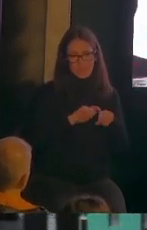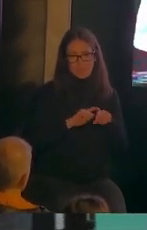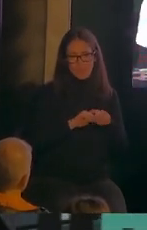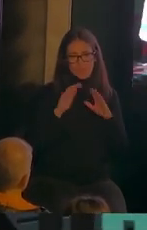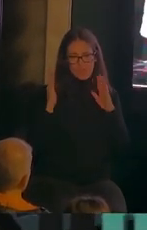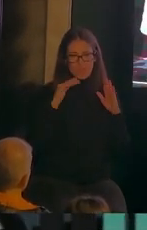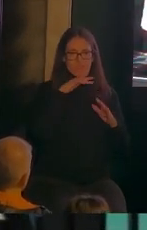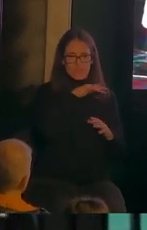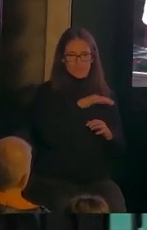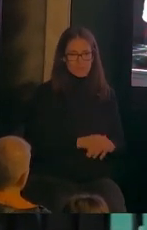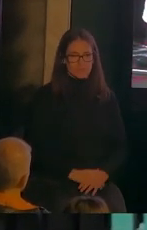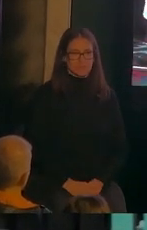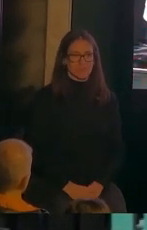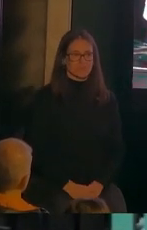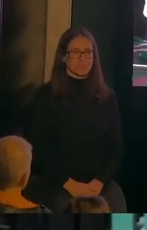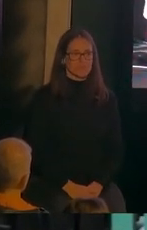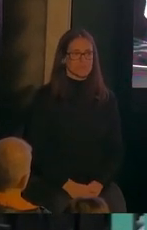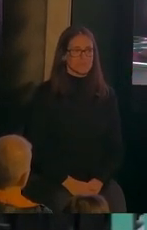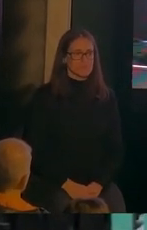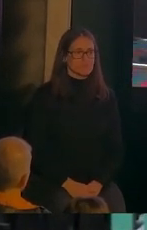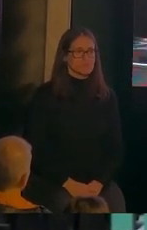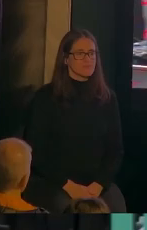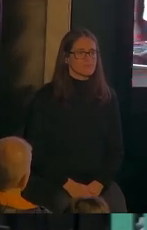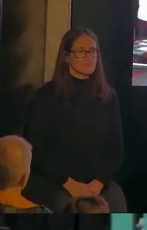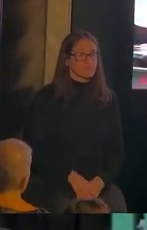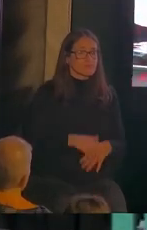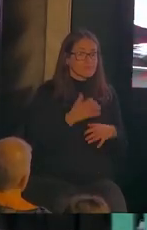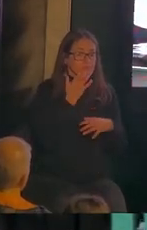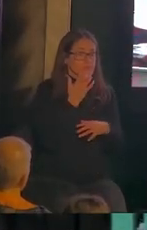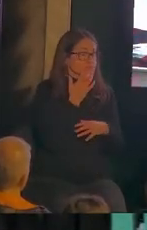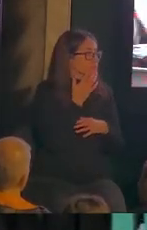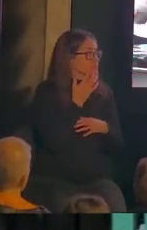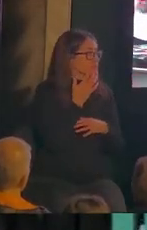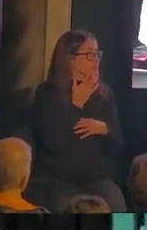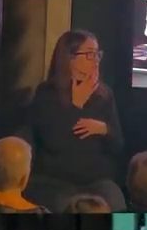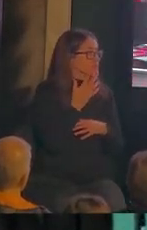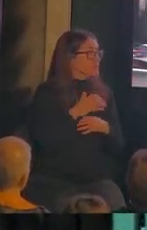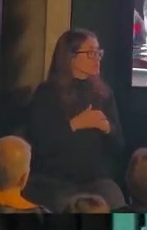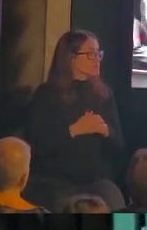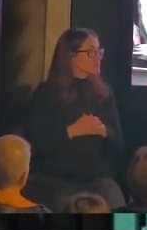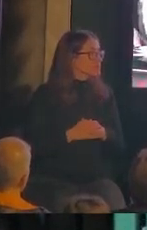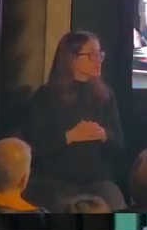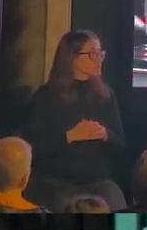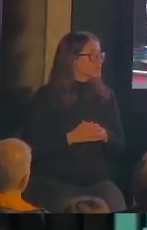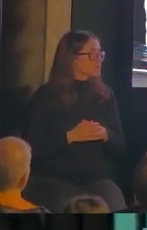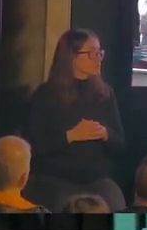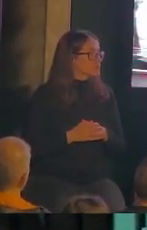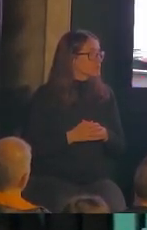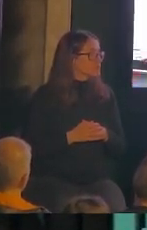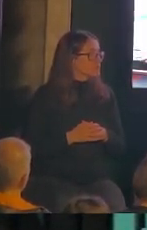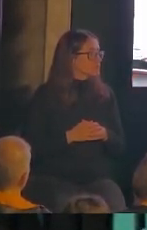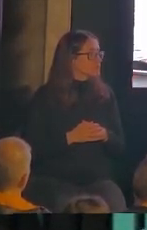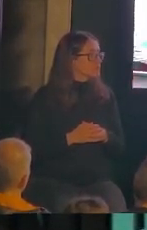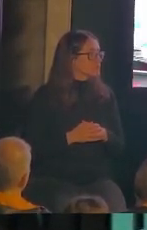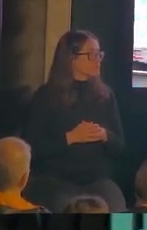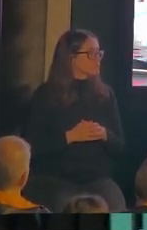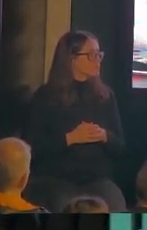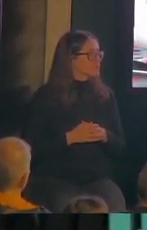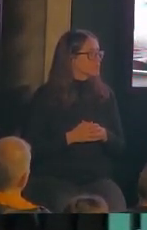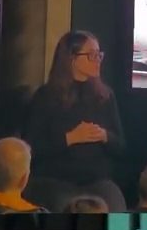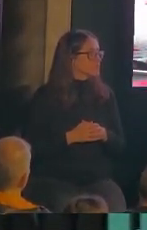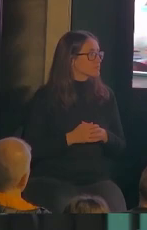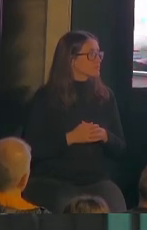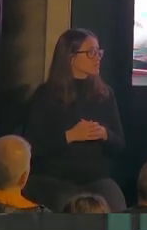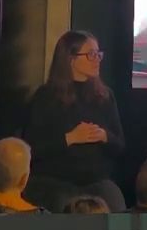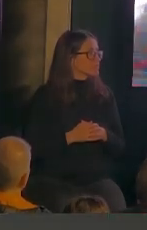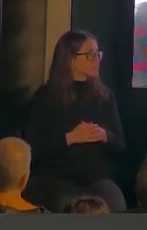Vale. Doncs ara, si vols... Sí, estan aquí? Perfecte, sí, sí. Mira, deixo